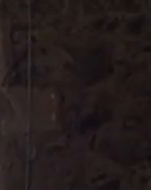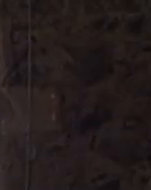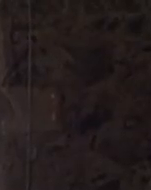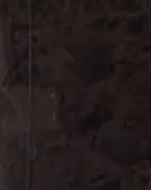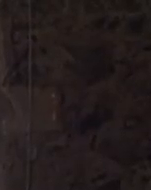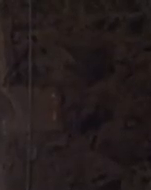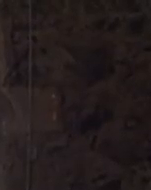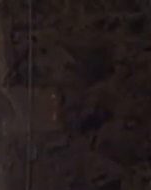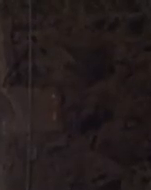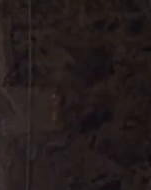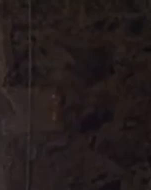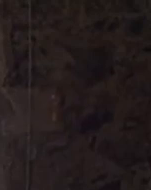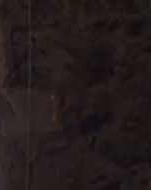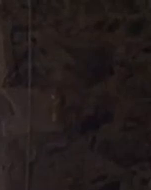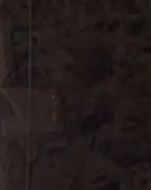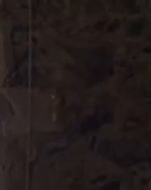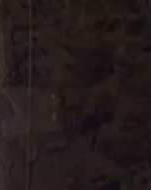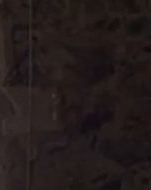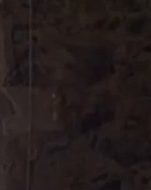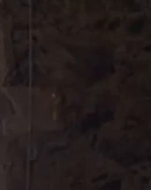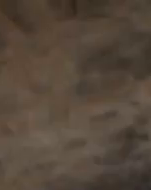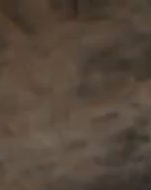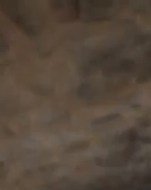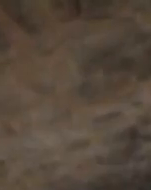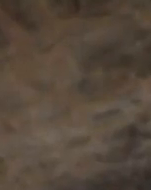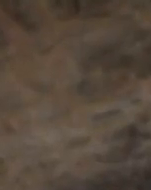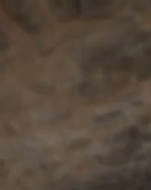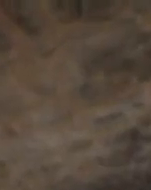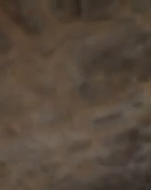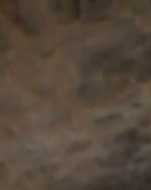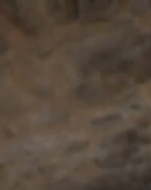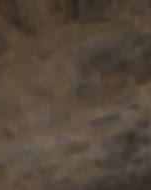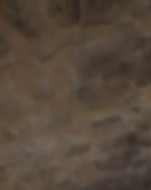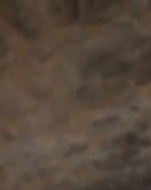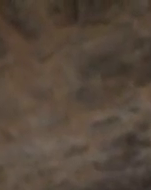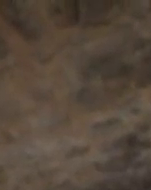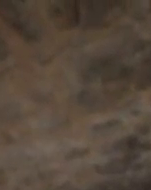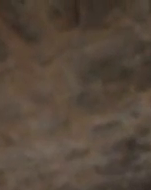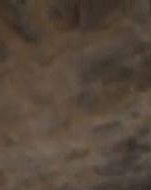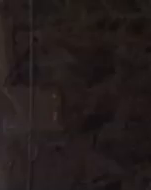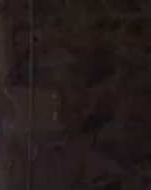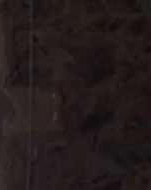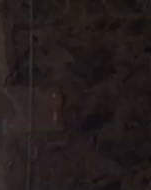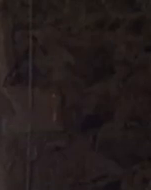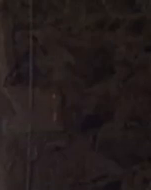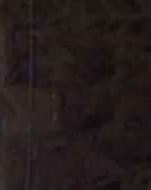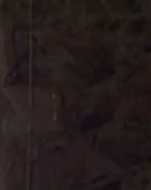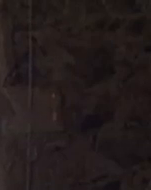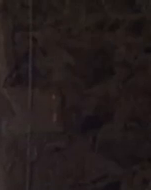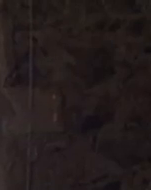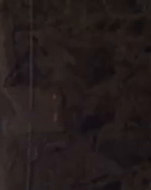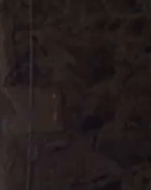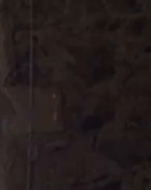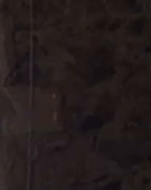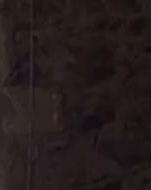mais on retrouve à l'intérieur des traces de la première vocation de cette salle, qui était plus une salle à vocation militaire avec des chambres de